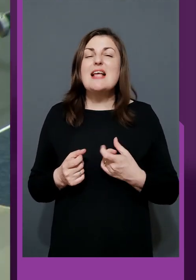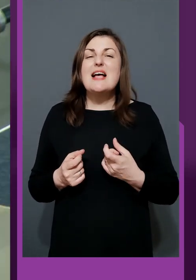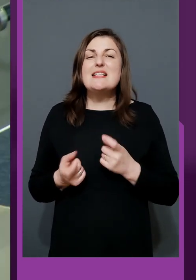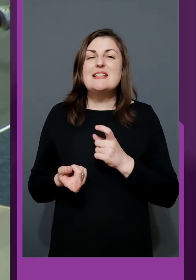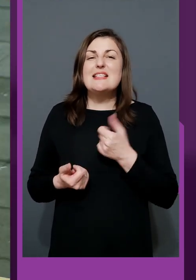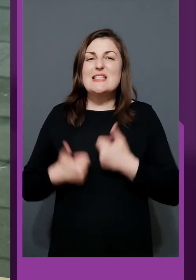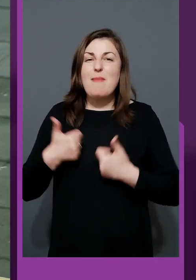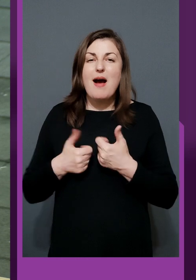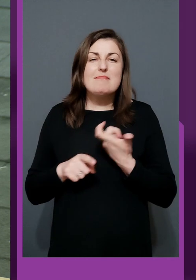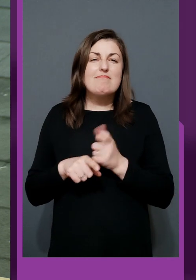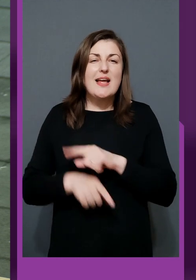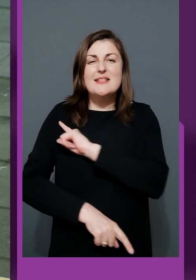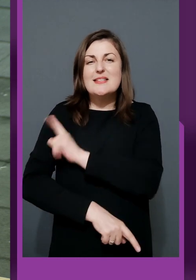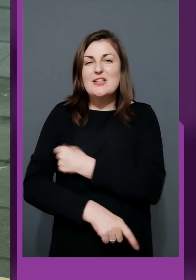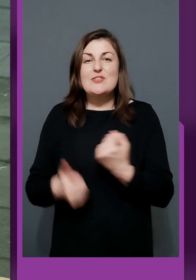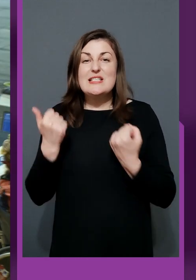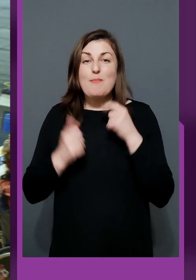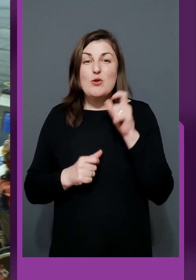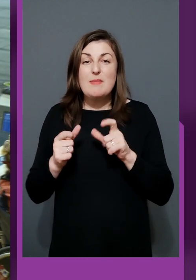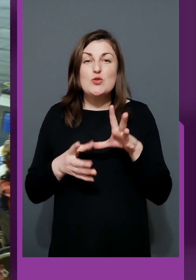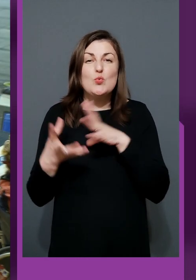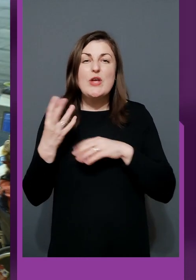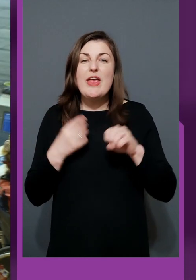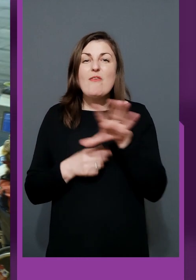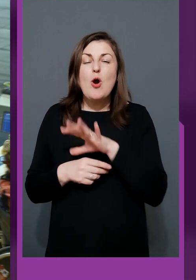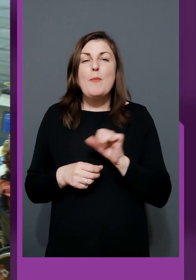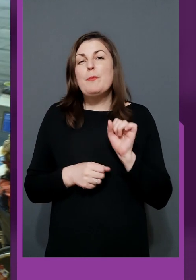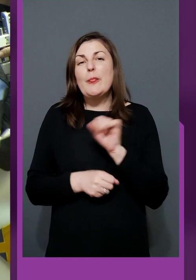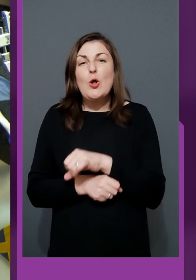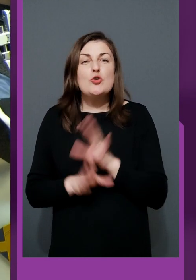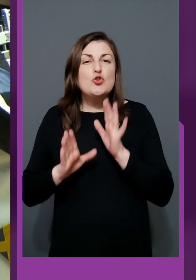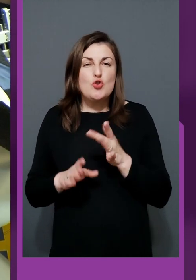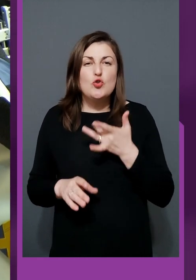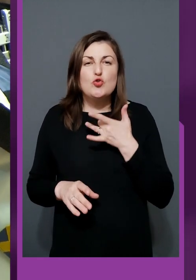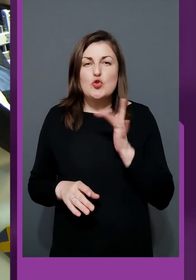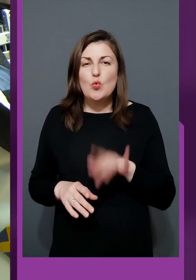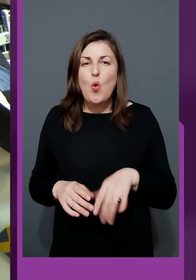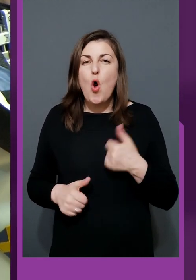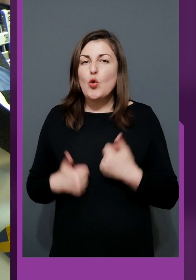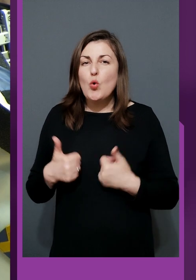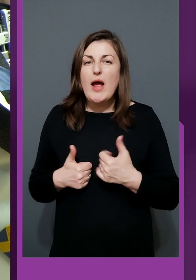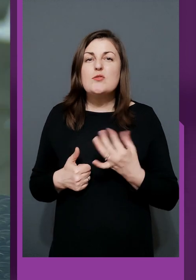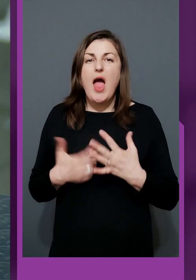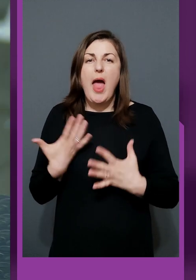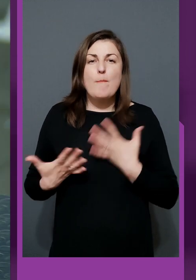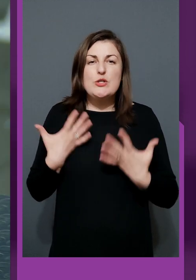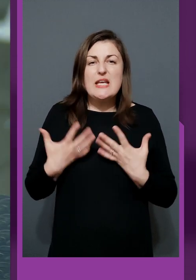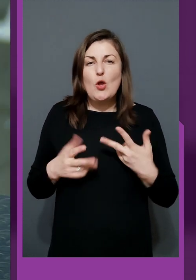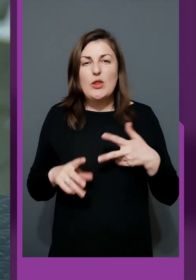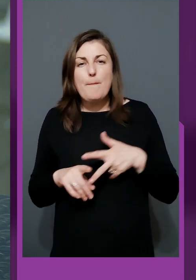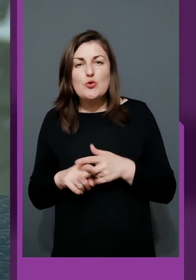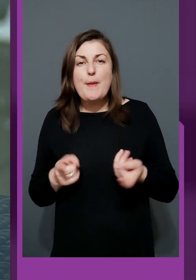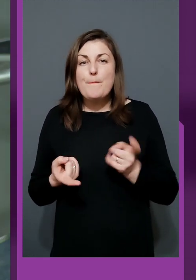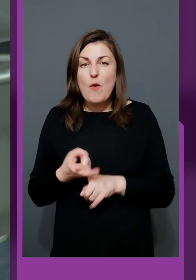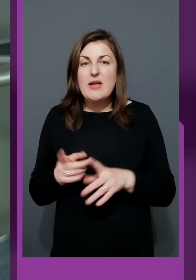найсильнішими атлетами з усієї Європи долаючи не лише жорстку конкуренцію але й емоційне напруження